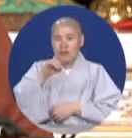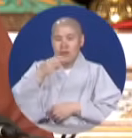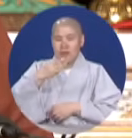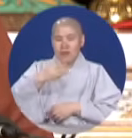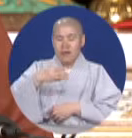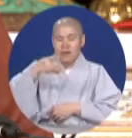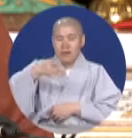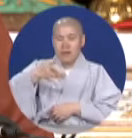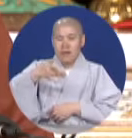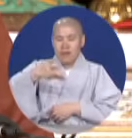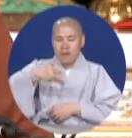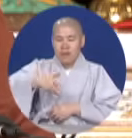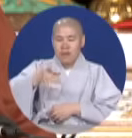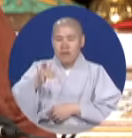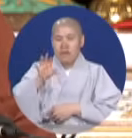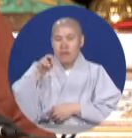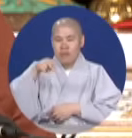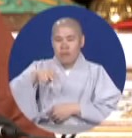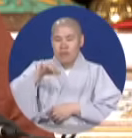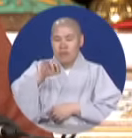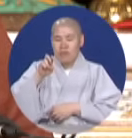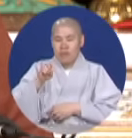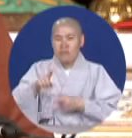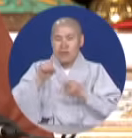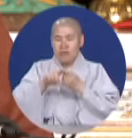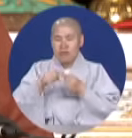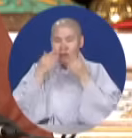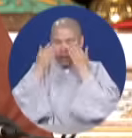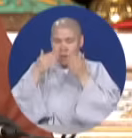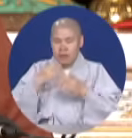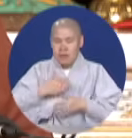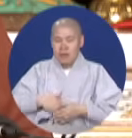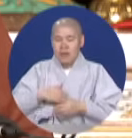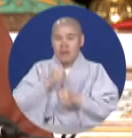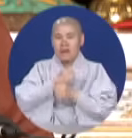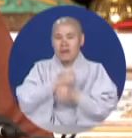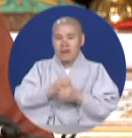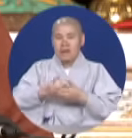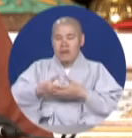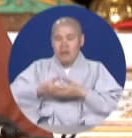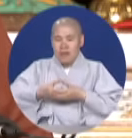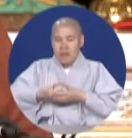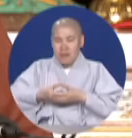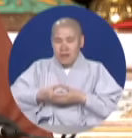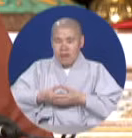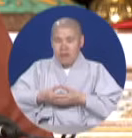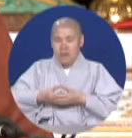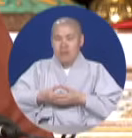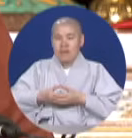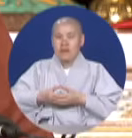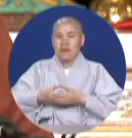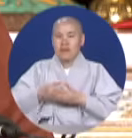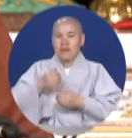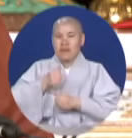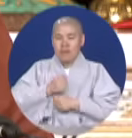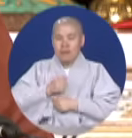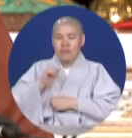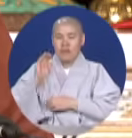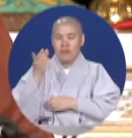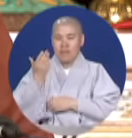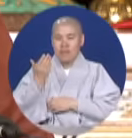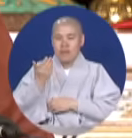이거를 직접 알게 하는 게 이게 좌선의 태도예요. 심의 무법이요 일체가 유심이라. 이 말로만